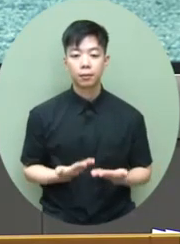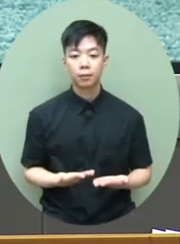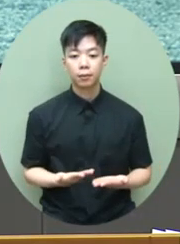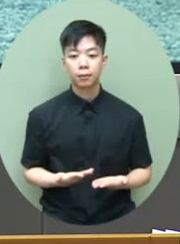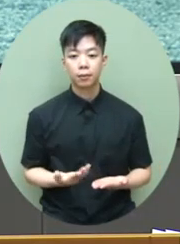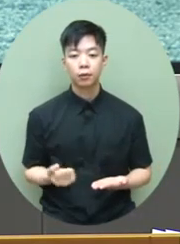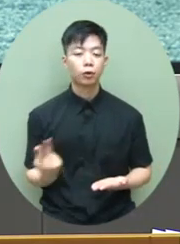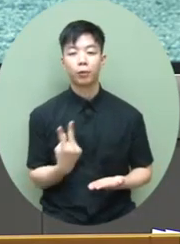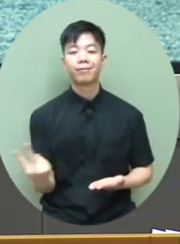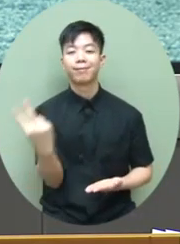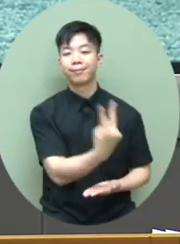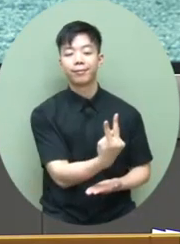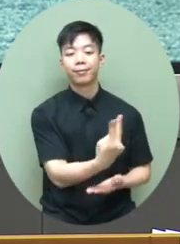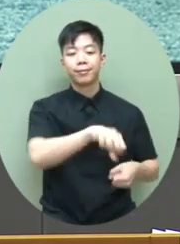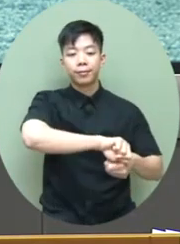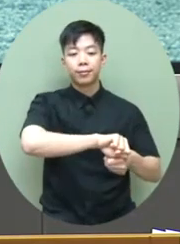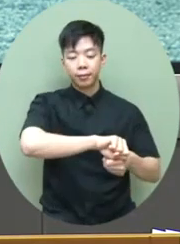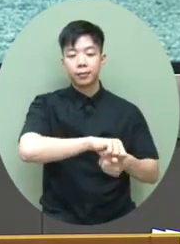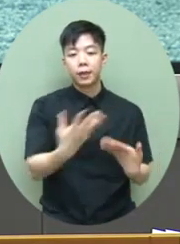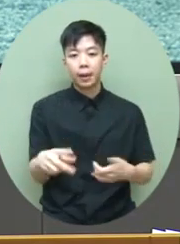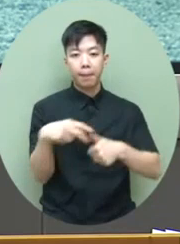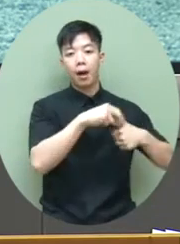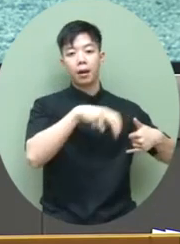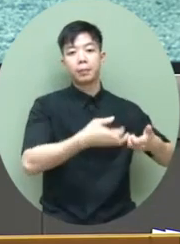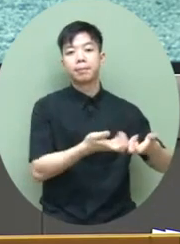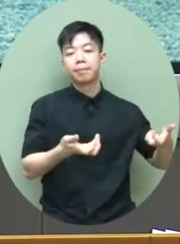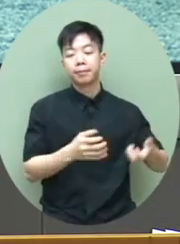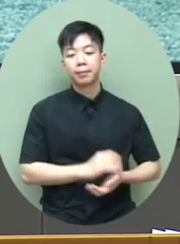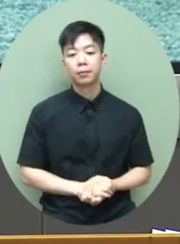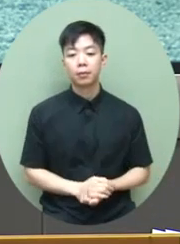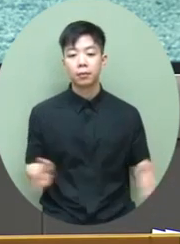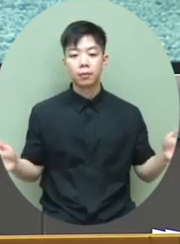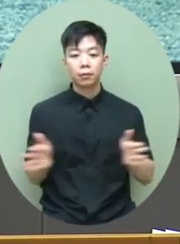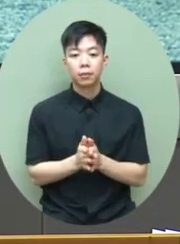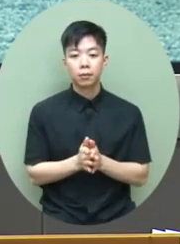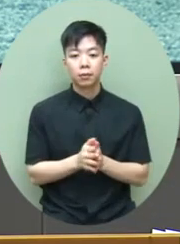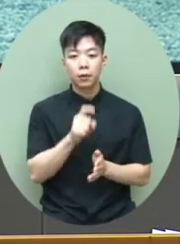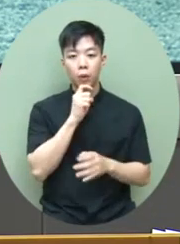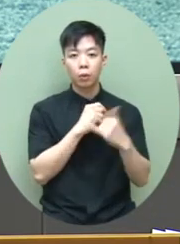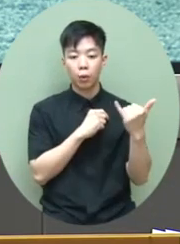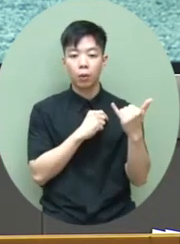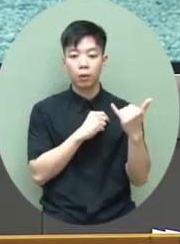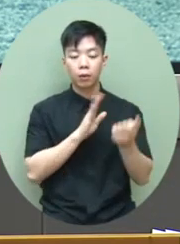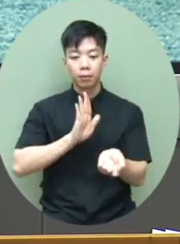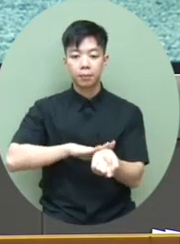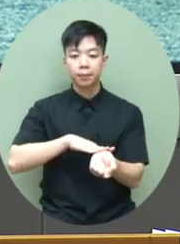報多兩個個案啦，都係接受檢疫中啦。咁而家就係總共有六個個案啦。